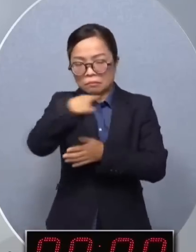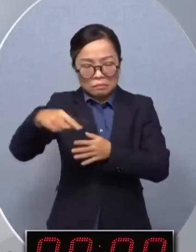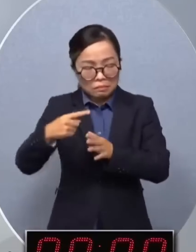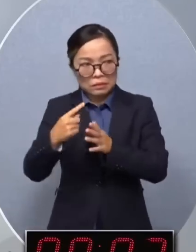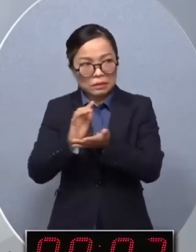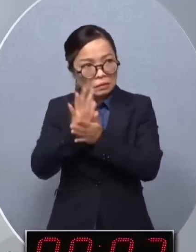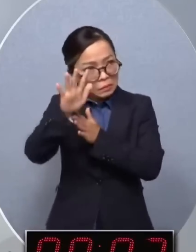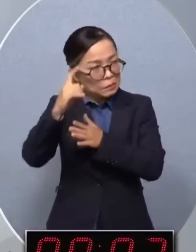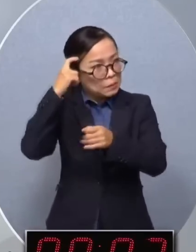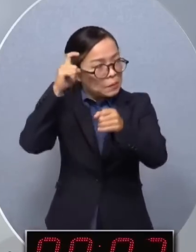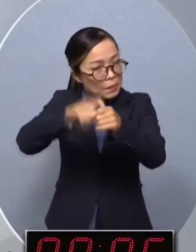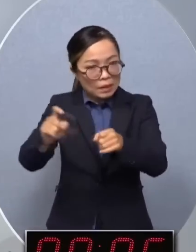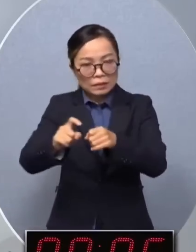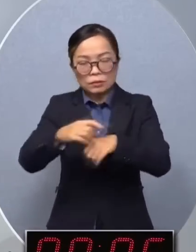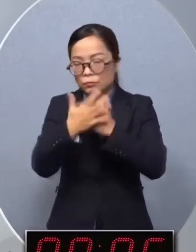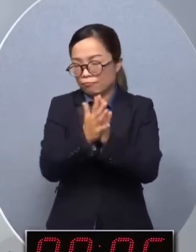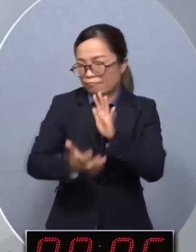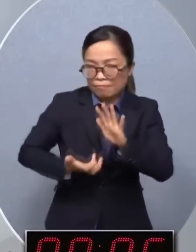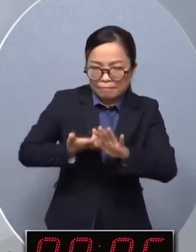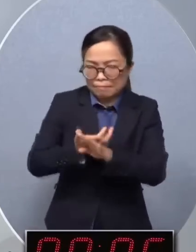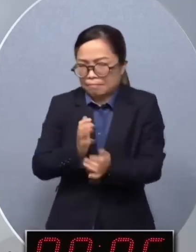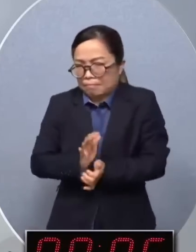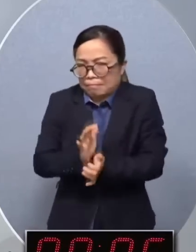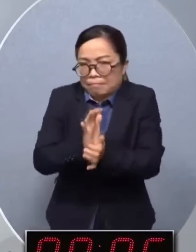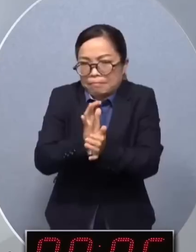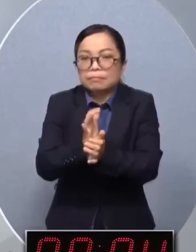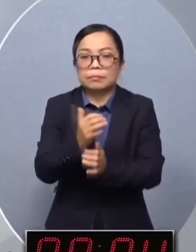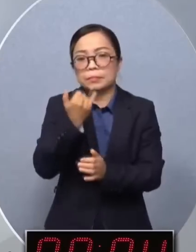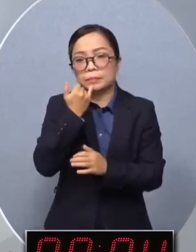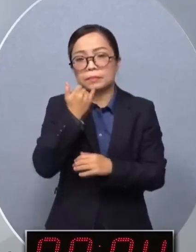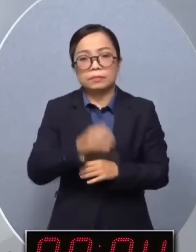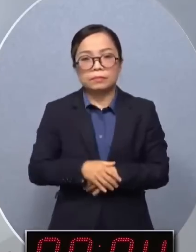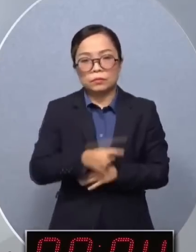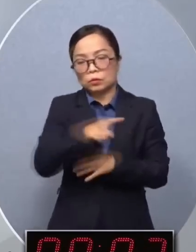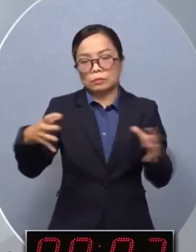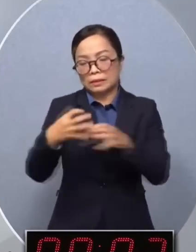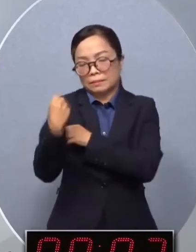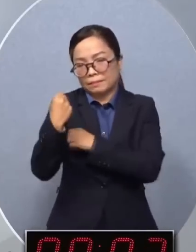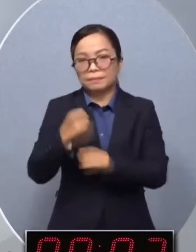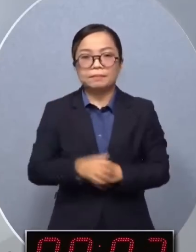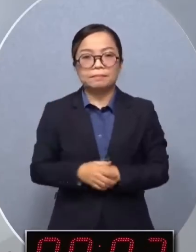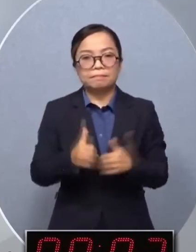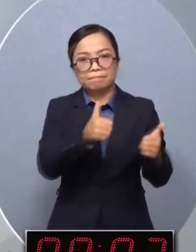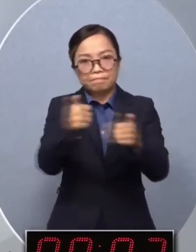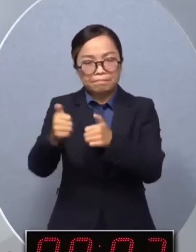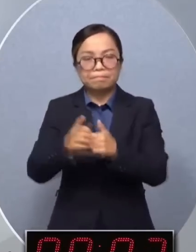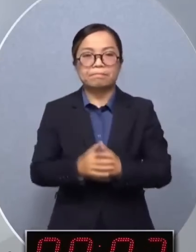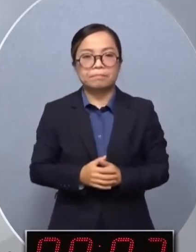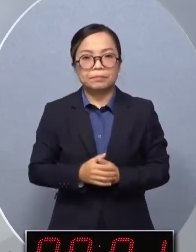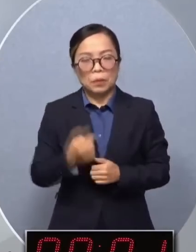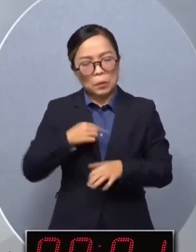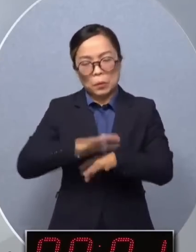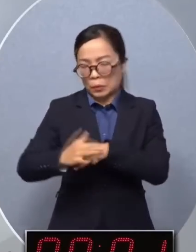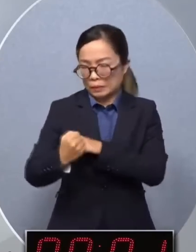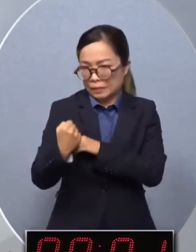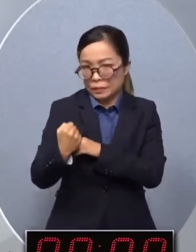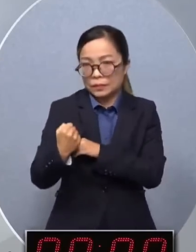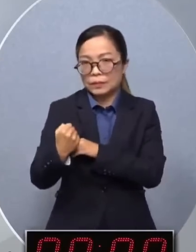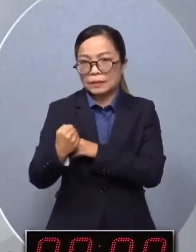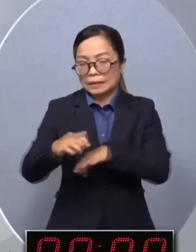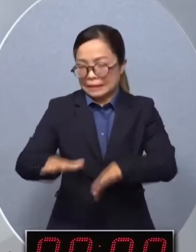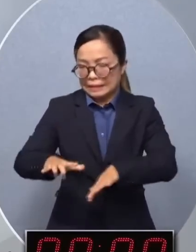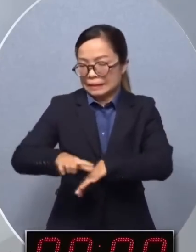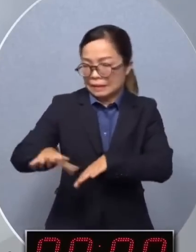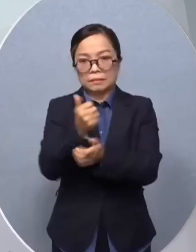未来的愿景都能够全心全力守护新北，我们大家一起加油，谢谢大家，我会尽力把握